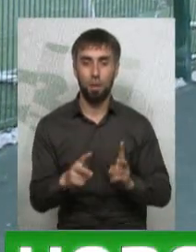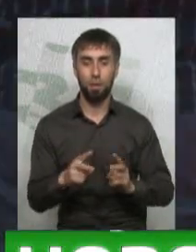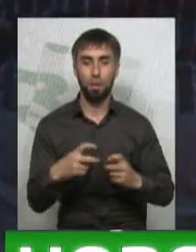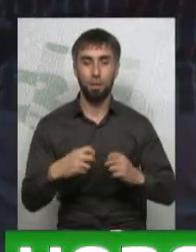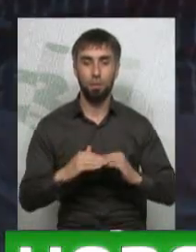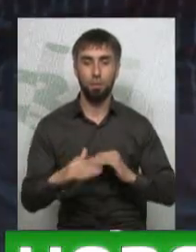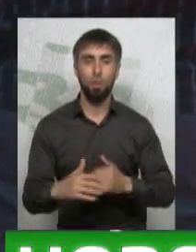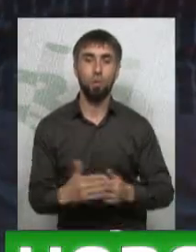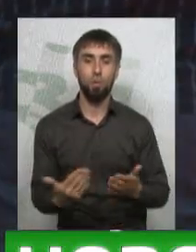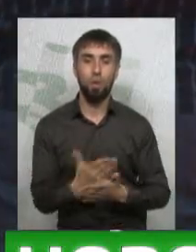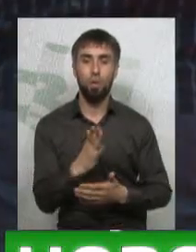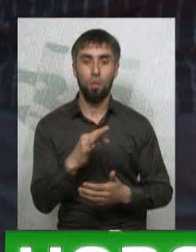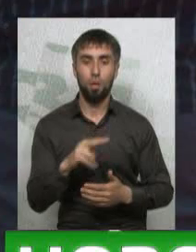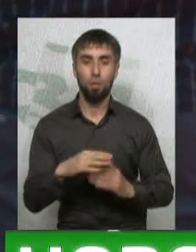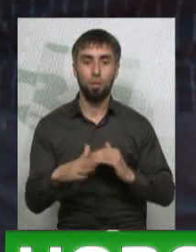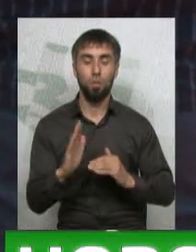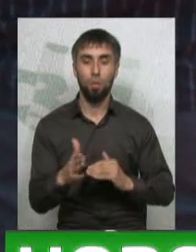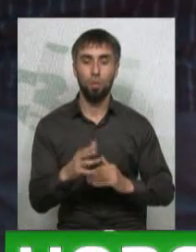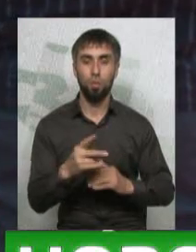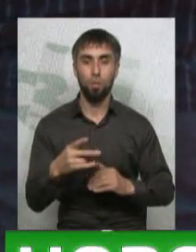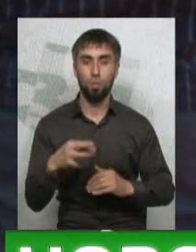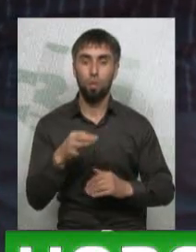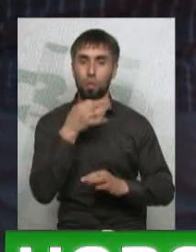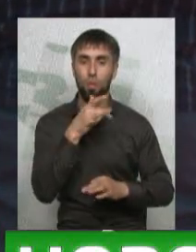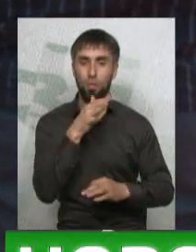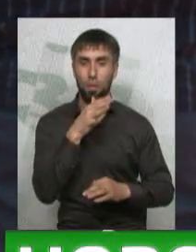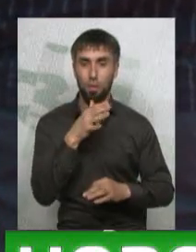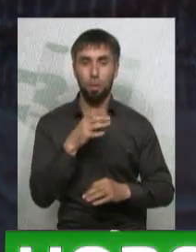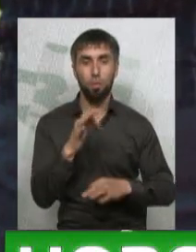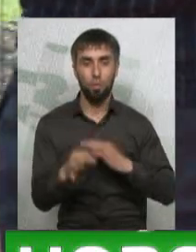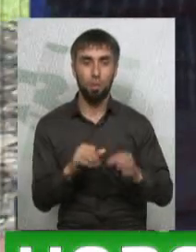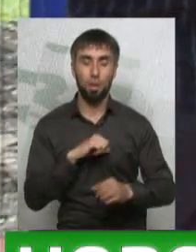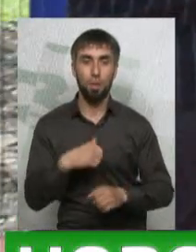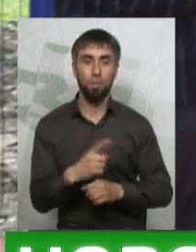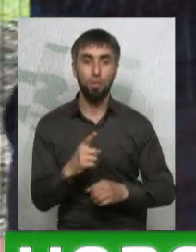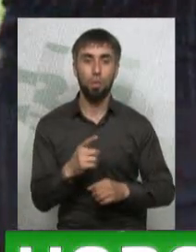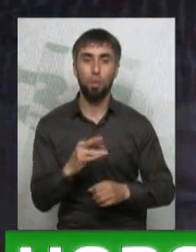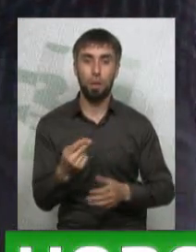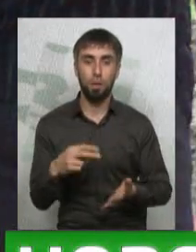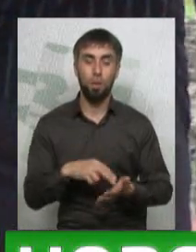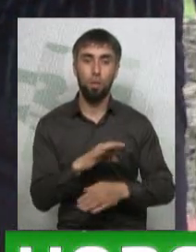покрытие. Современная воркаут-площадка будет доступна в любое время сезона и суток. Самое главное, что она станет